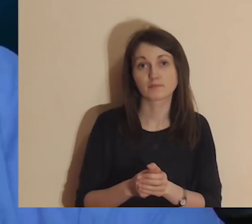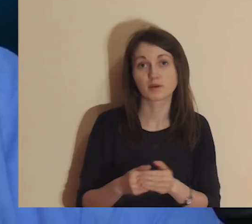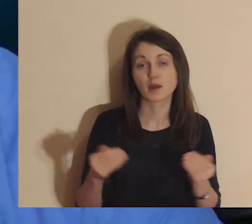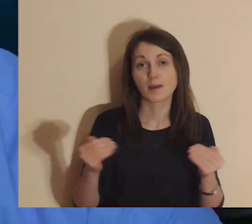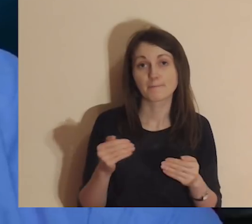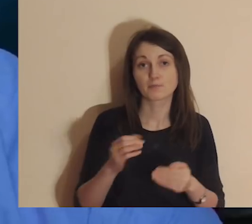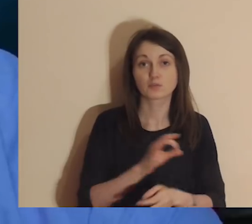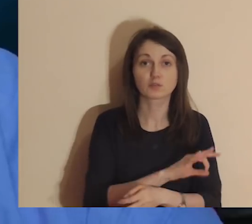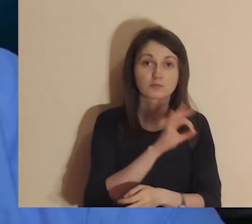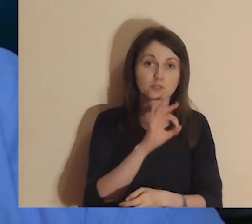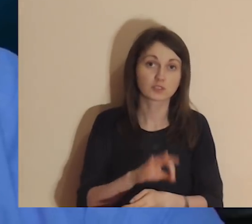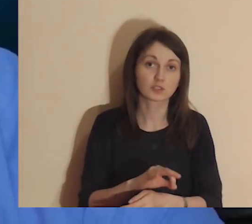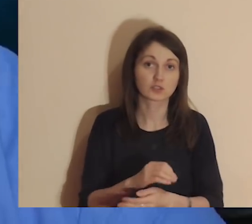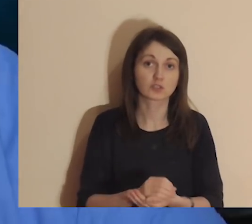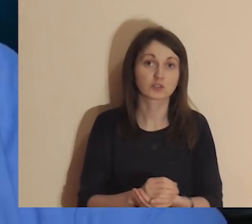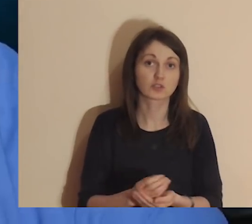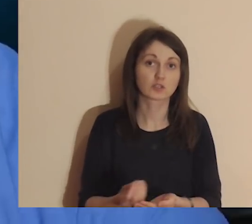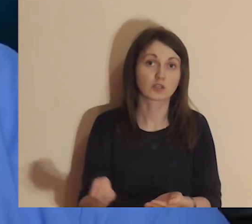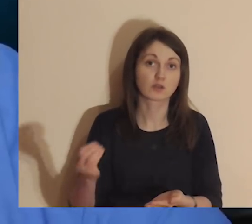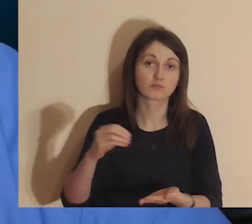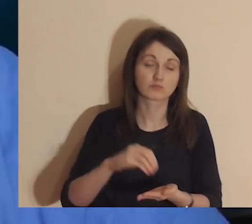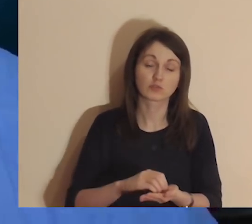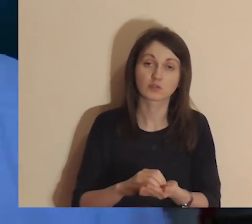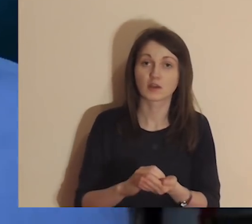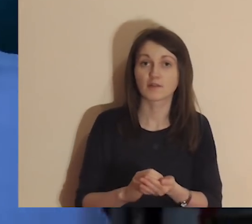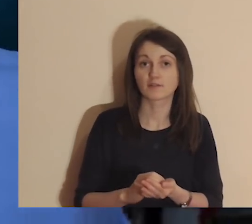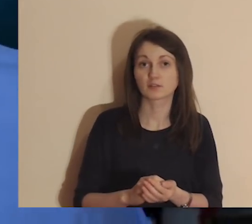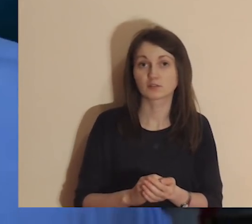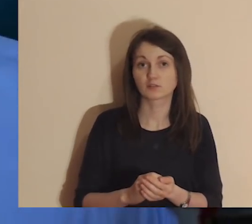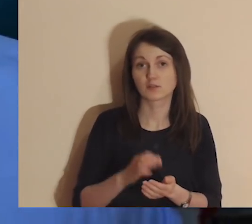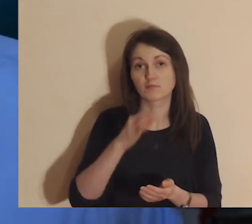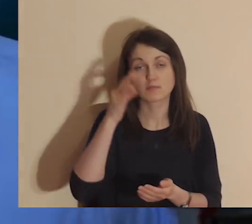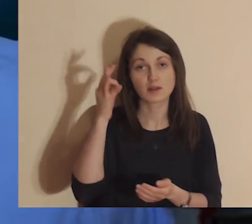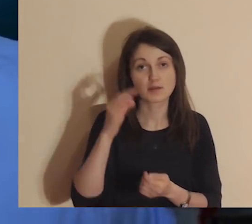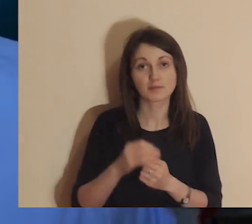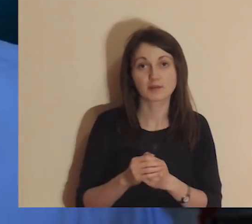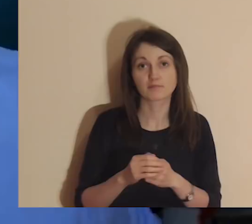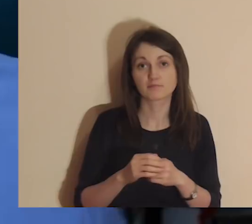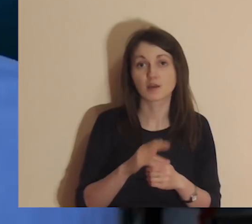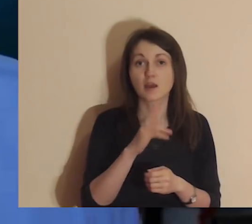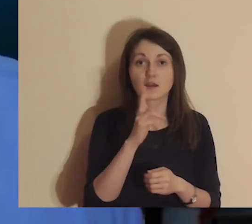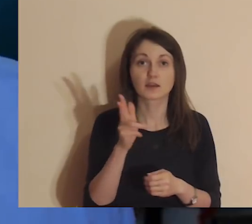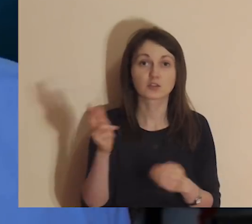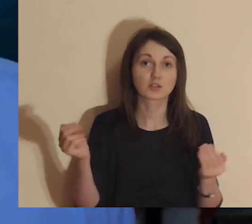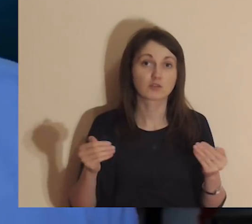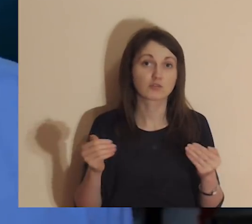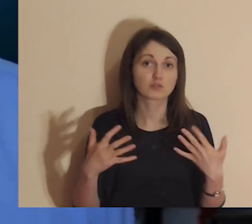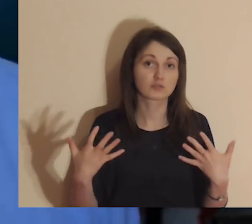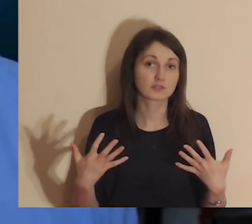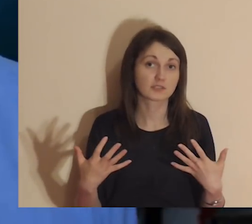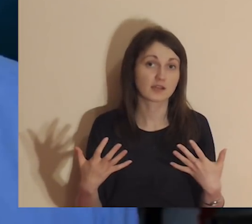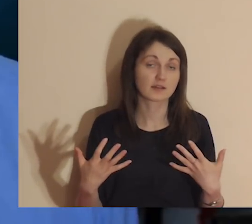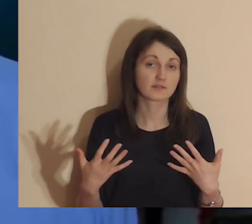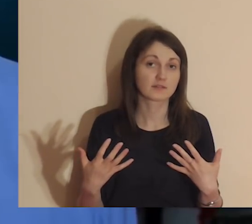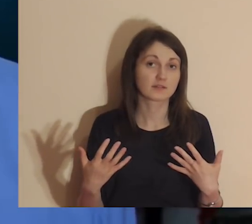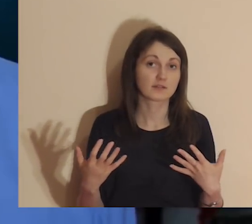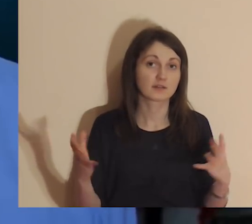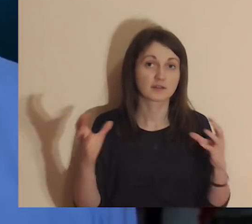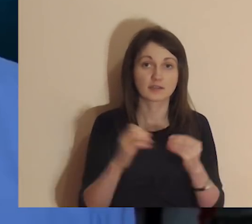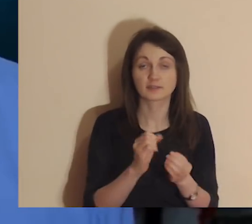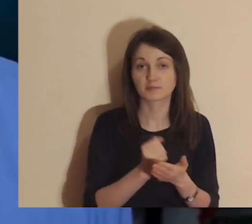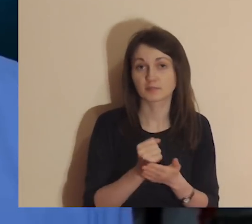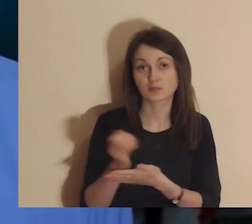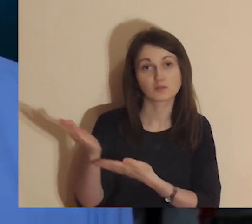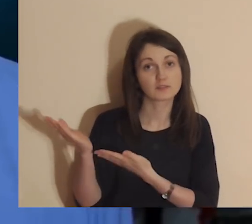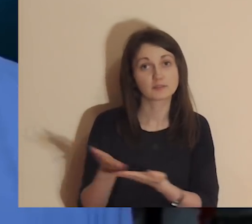czas się jakoś tam wzmacniać. I zapraszam też wszystkie osoby, które chcą jakoś z nami współpracować. Czasami jest tak, że ktoś ma